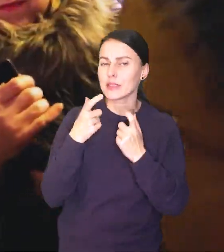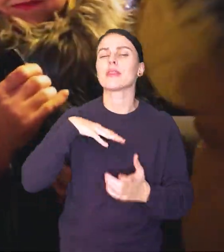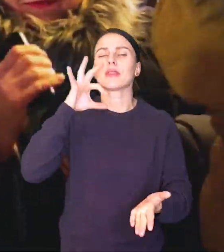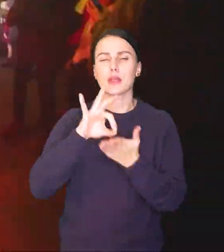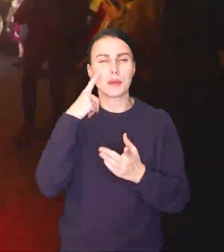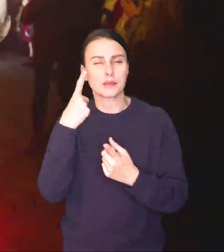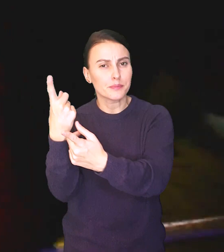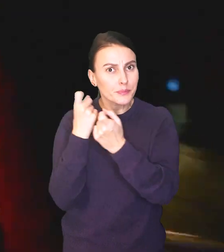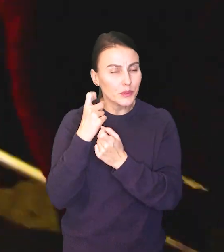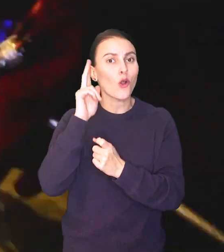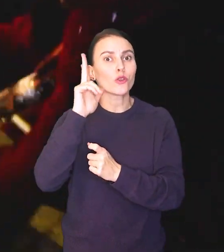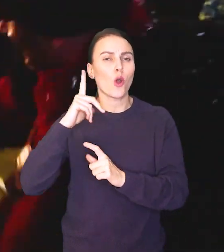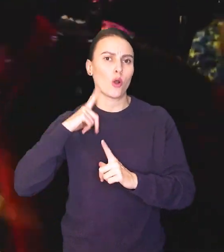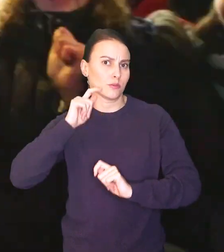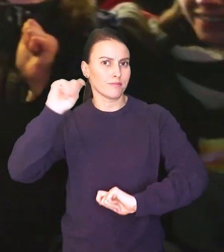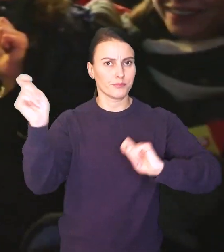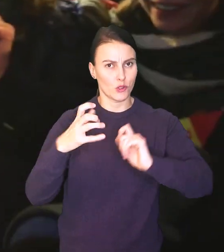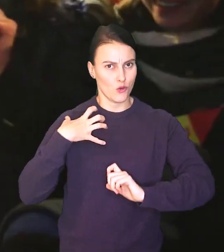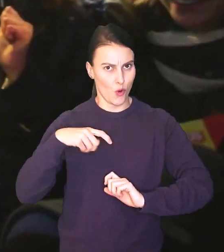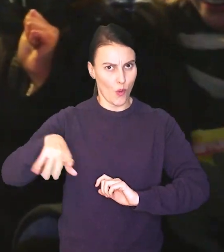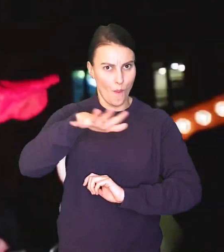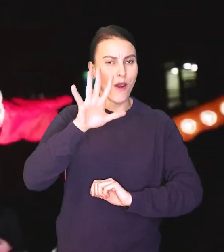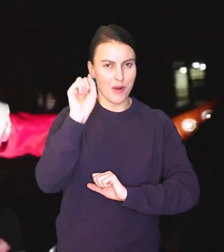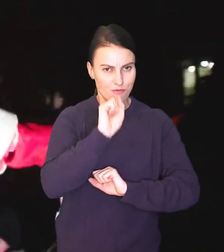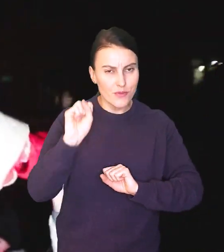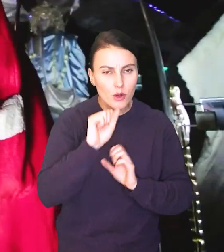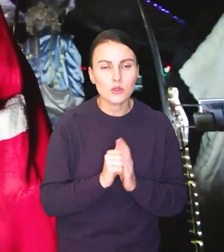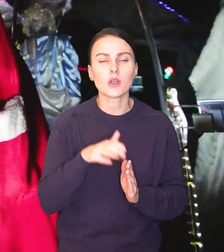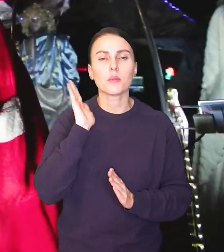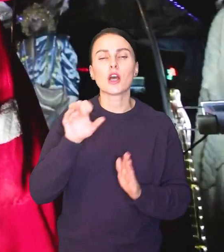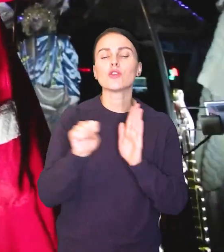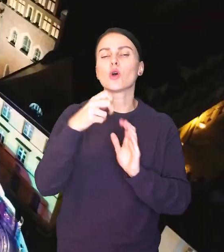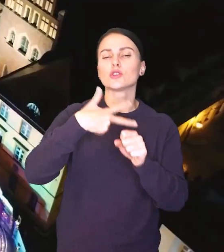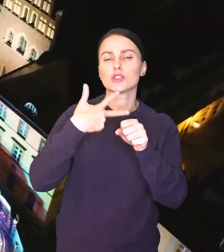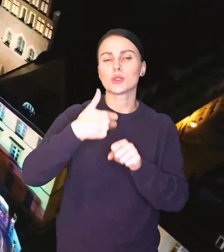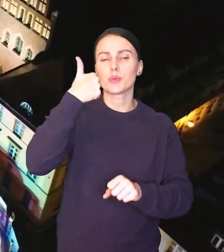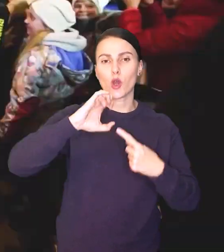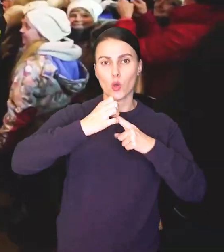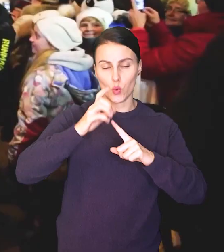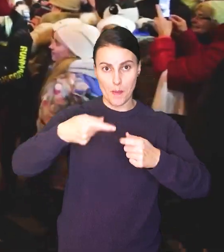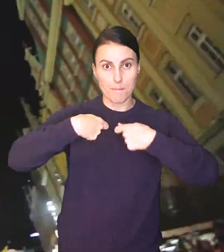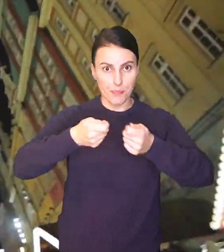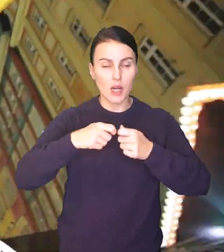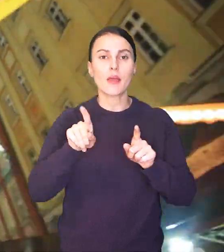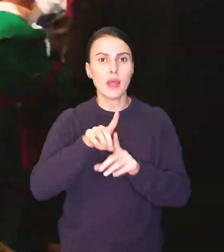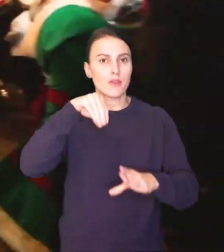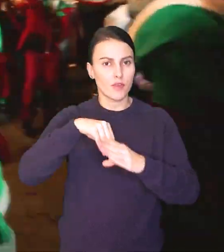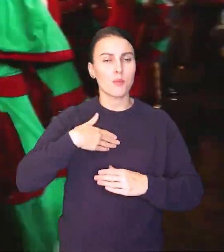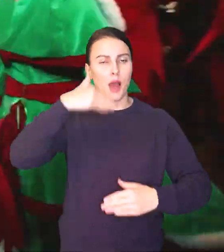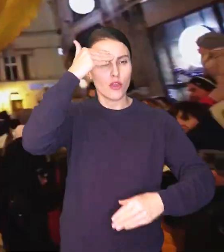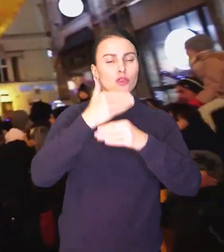z pewnością przyciągną do Wrocławia sporo gości. Jarmark potrwa w tym roku do 31 grudnia, włącznie z nocą